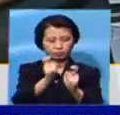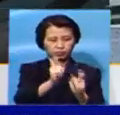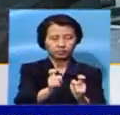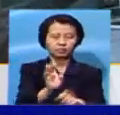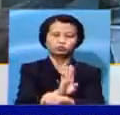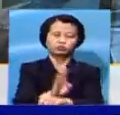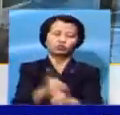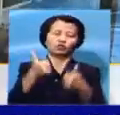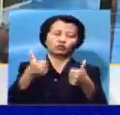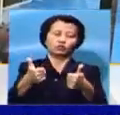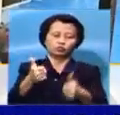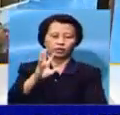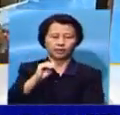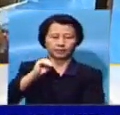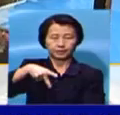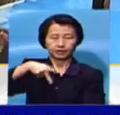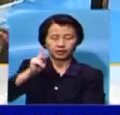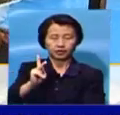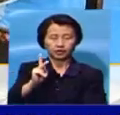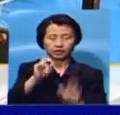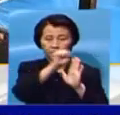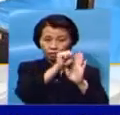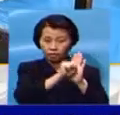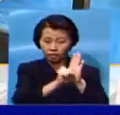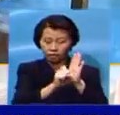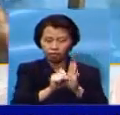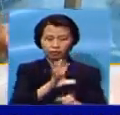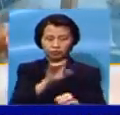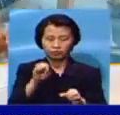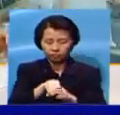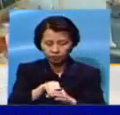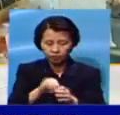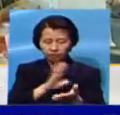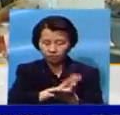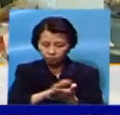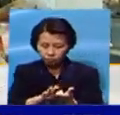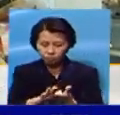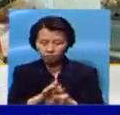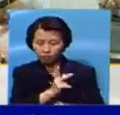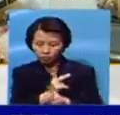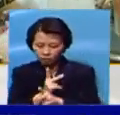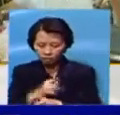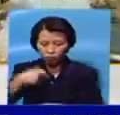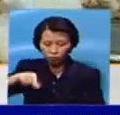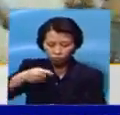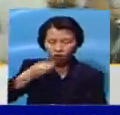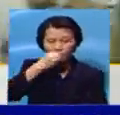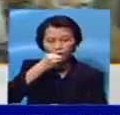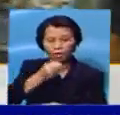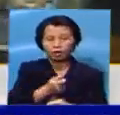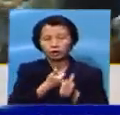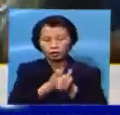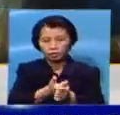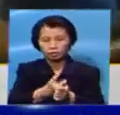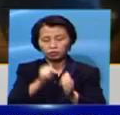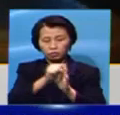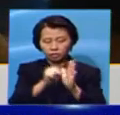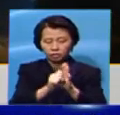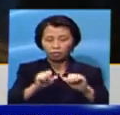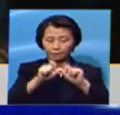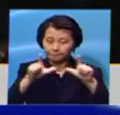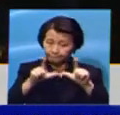Cemerlang MPK kriteria pemilihan itu mencakupi kebersihan kawalan mutu makanan pematuan syarat permit